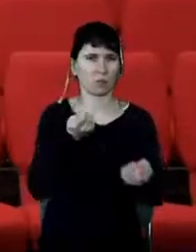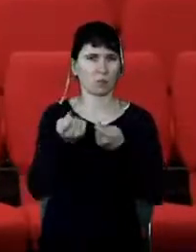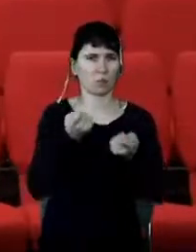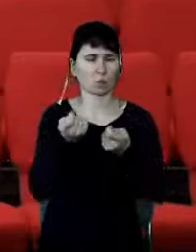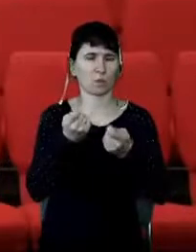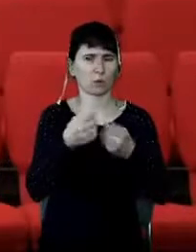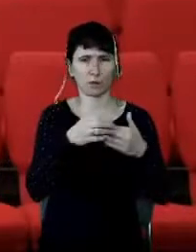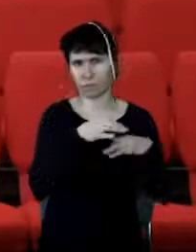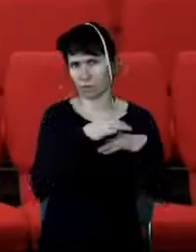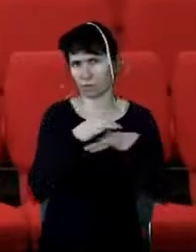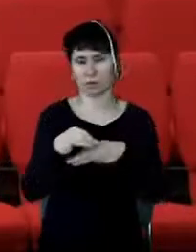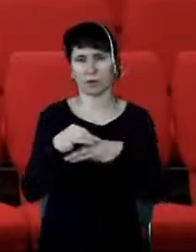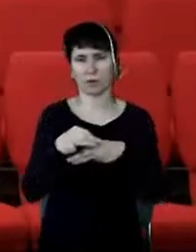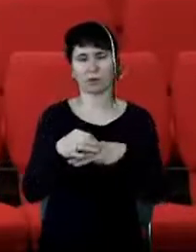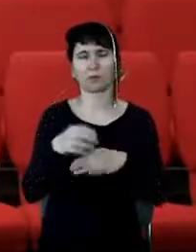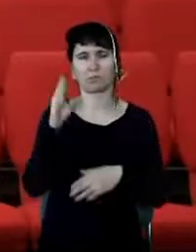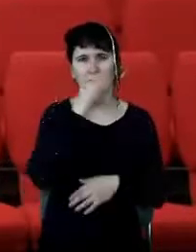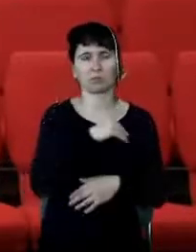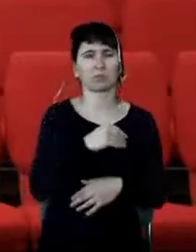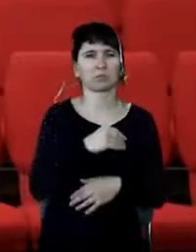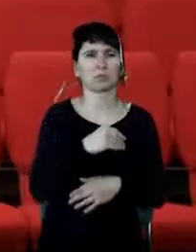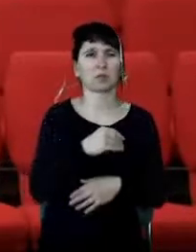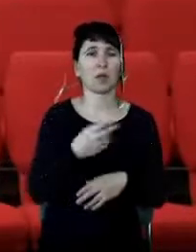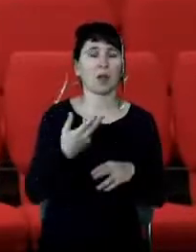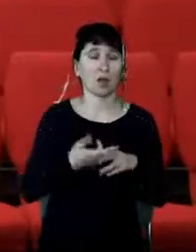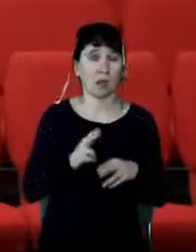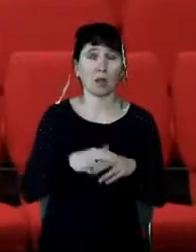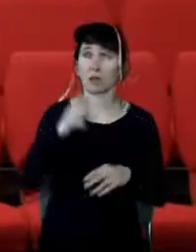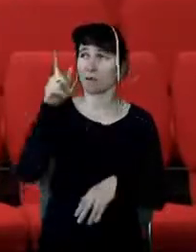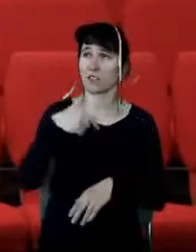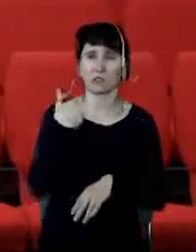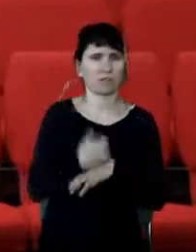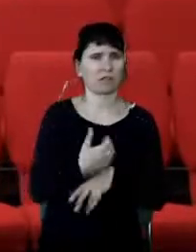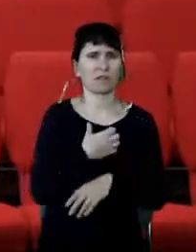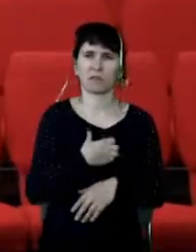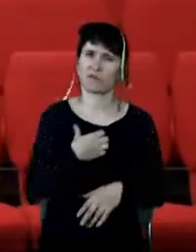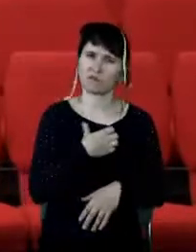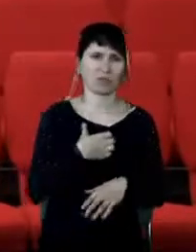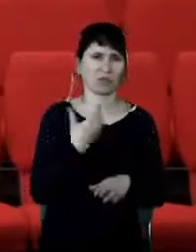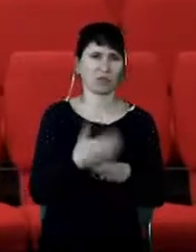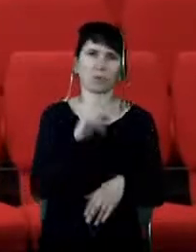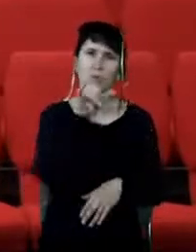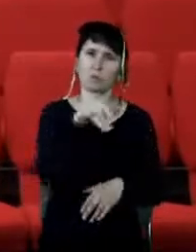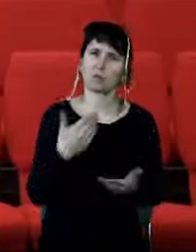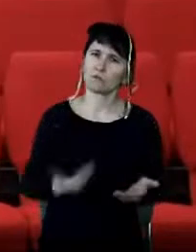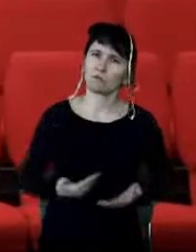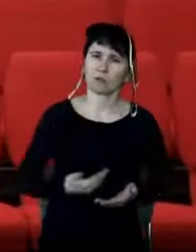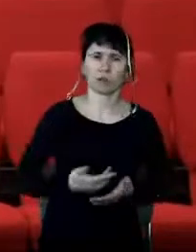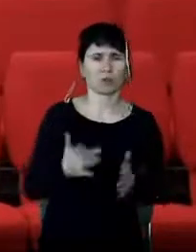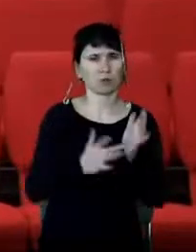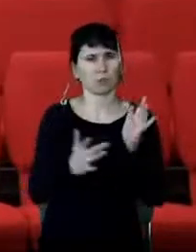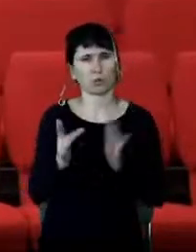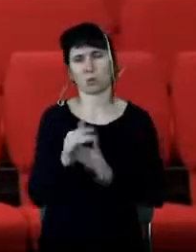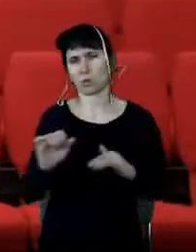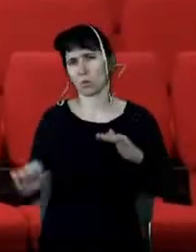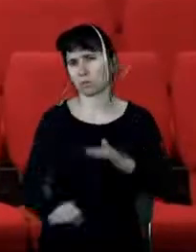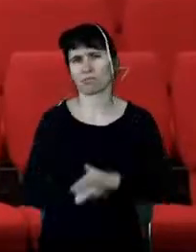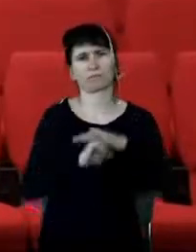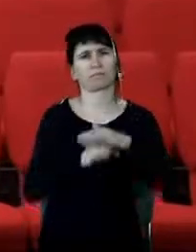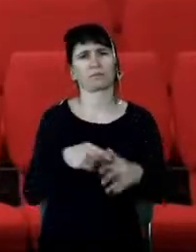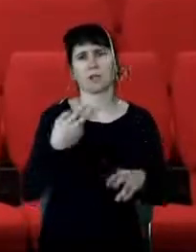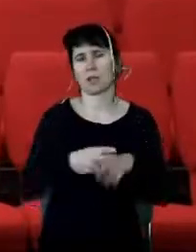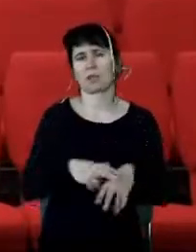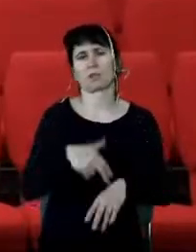полководець, я головний. І це важливо, що він має бути головним, що він має бути основним і центральним, він має